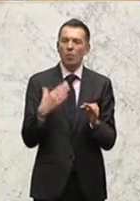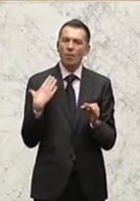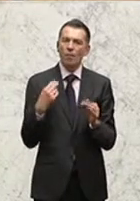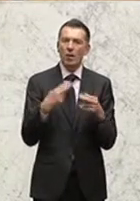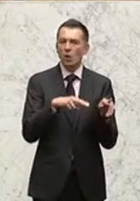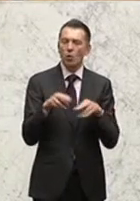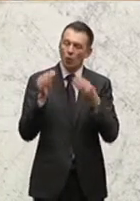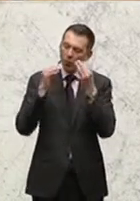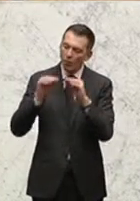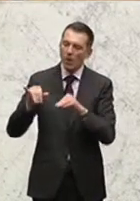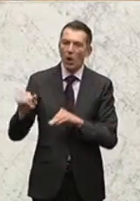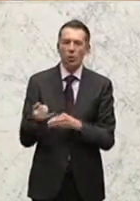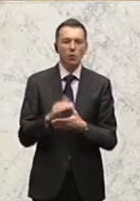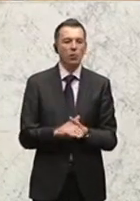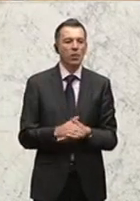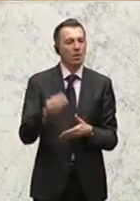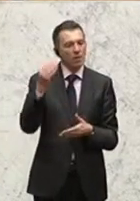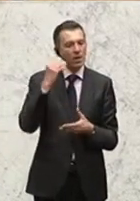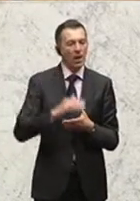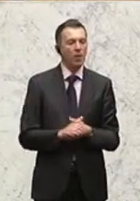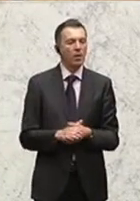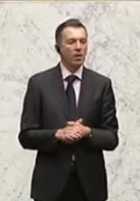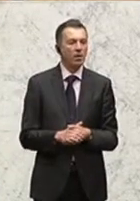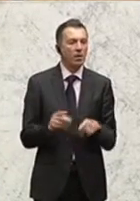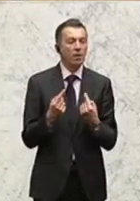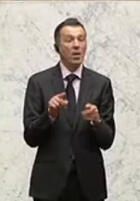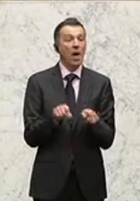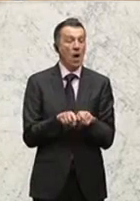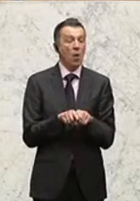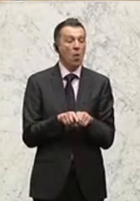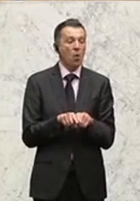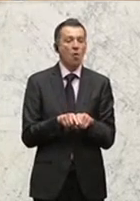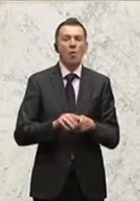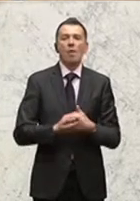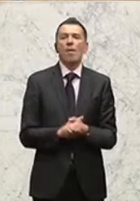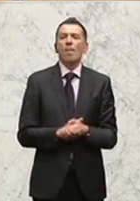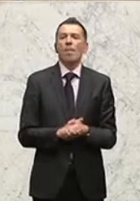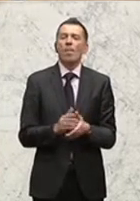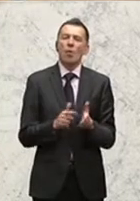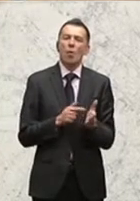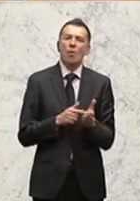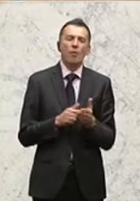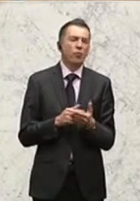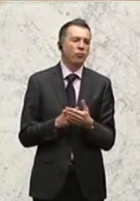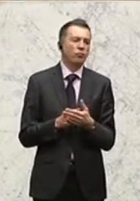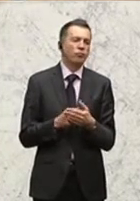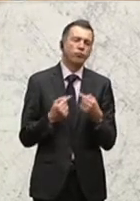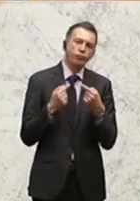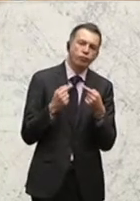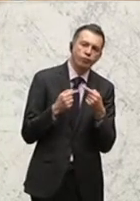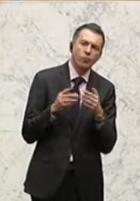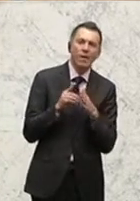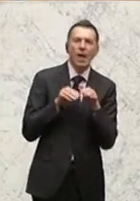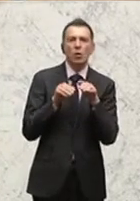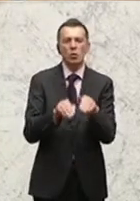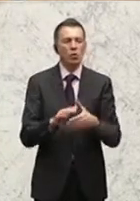in die Justiz hergestellt wird. Und ich glaube, dass wir auch, wenn wir uns oft einmal verständigen, auf den